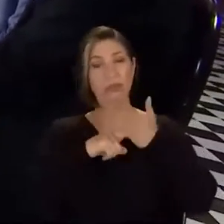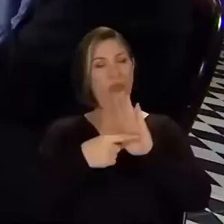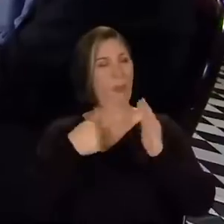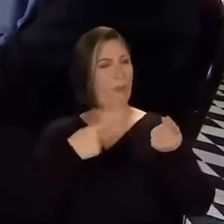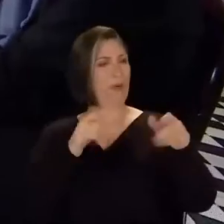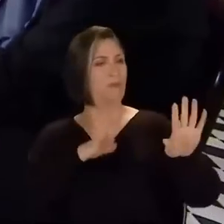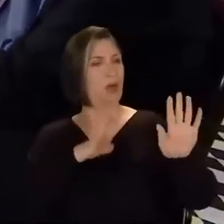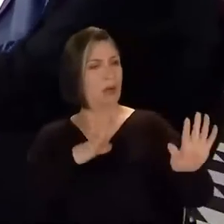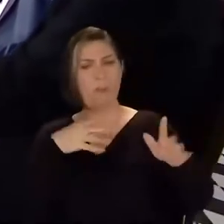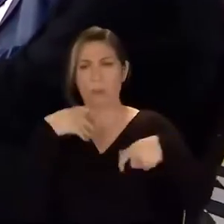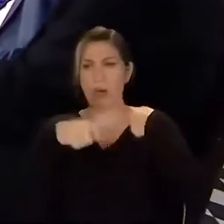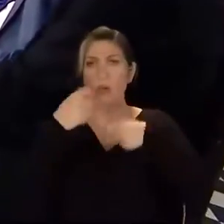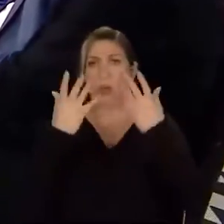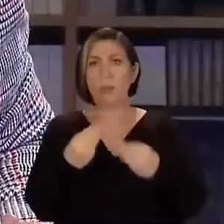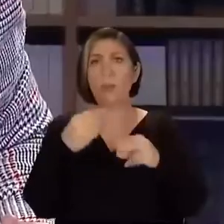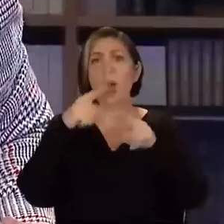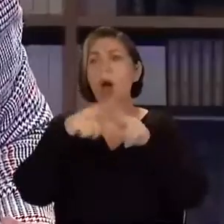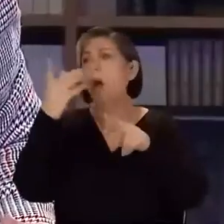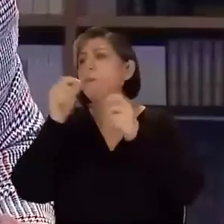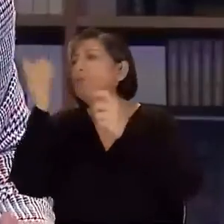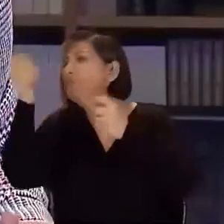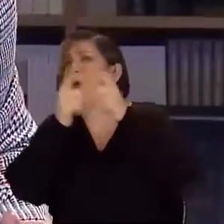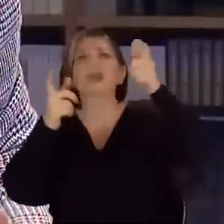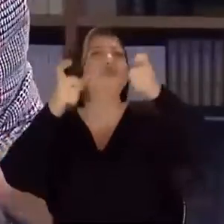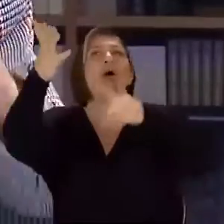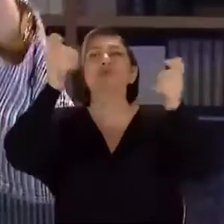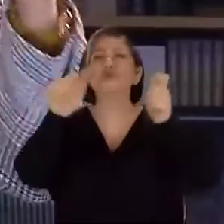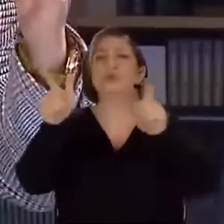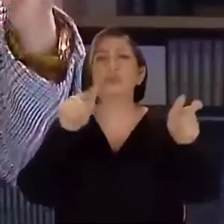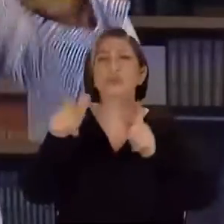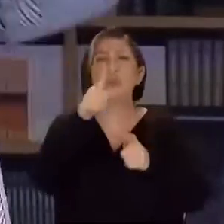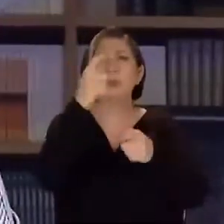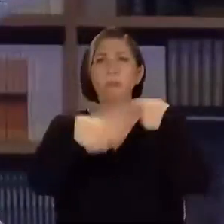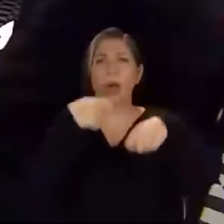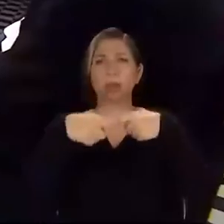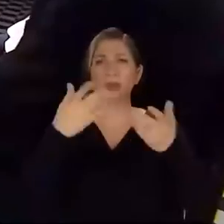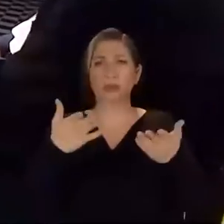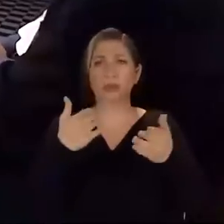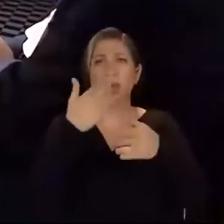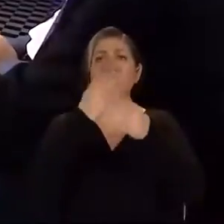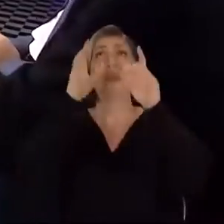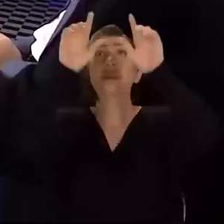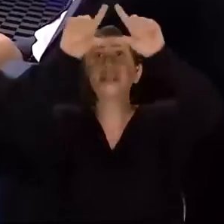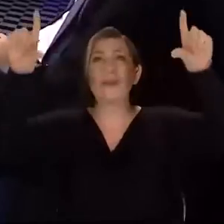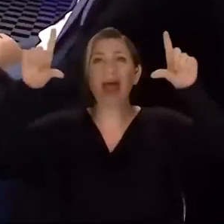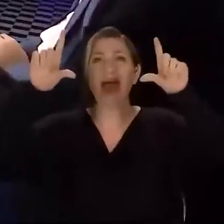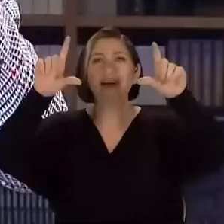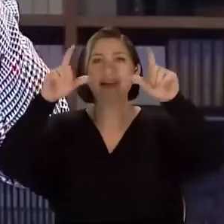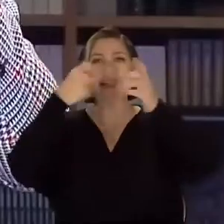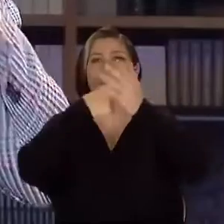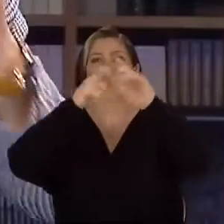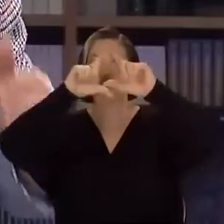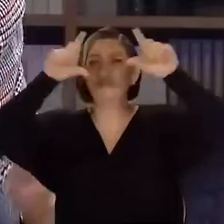ispatlıyorsun ve bankacılık sektörüne giriyorsun. İşte A yerde, B yerde, C yerde şube açtın ve sen artık bir bankasın. Astın tabelanı da.